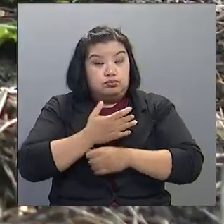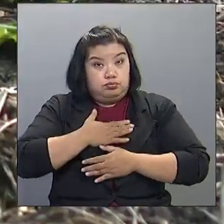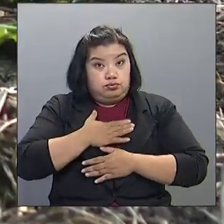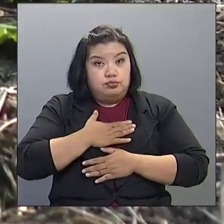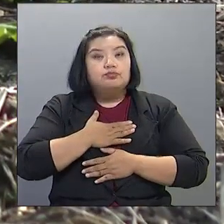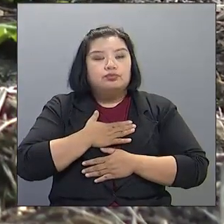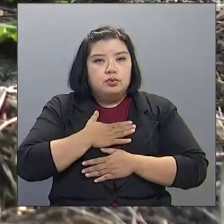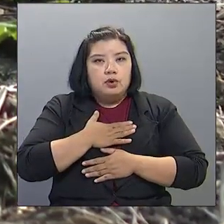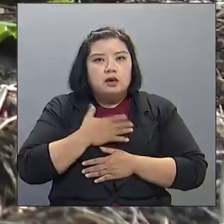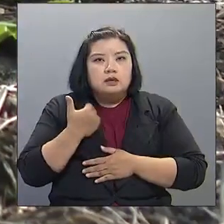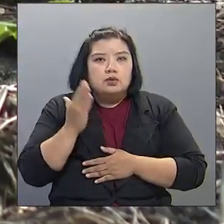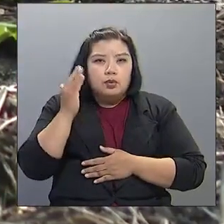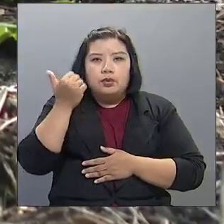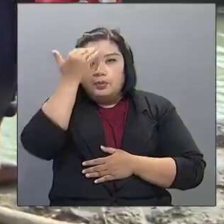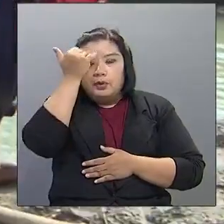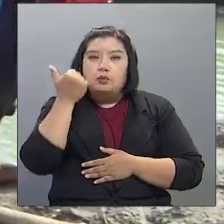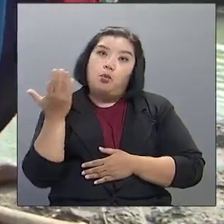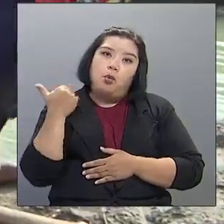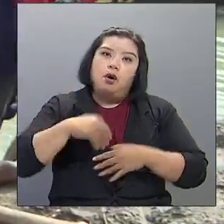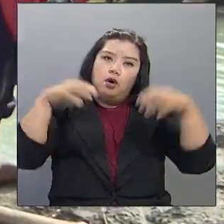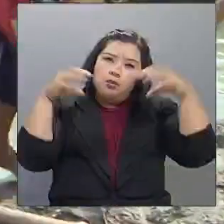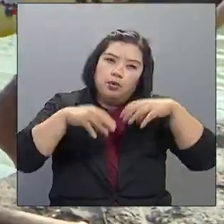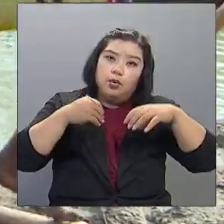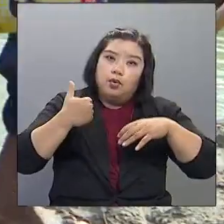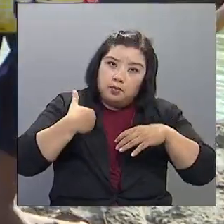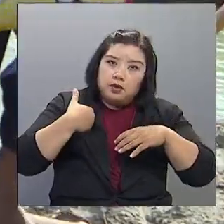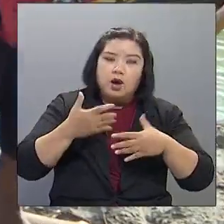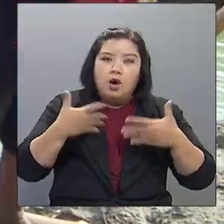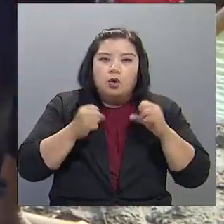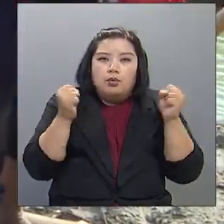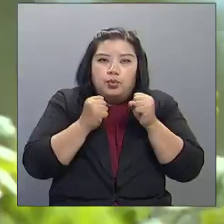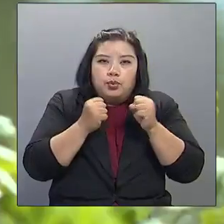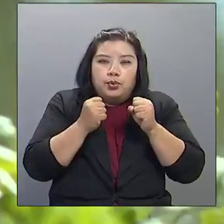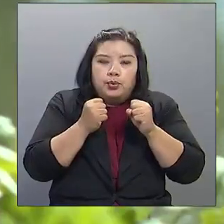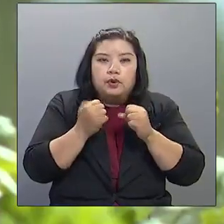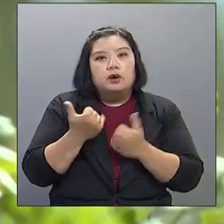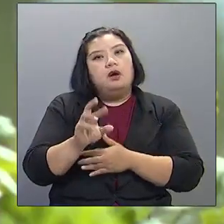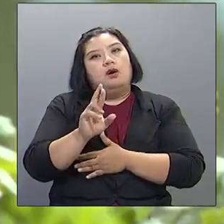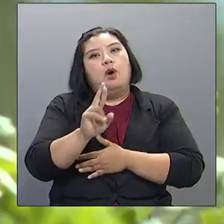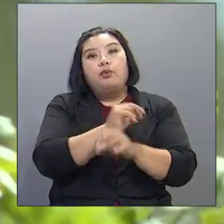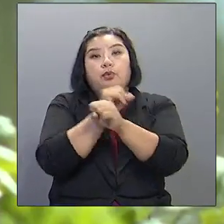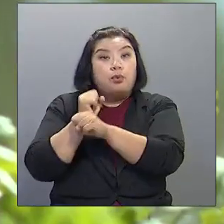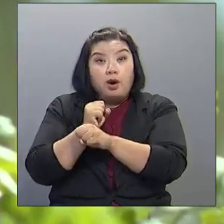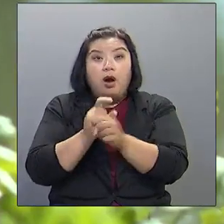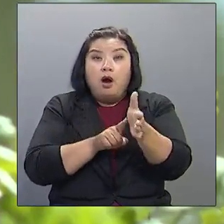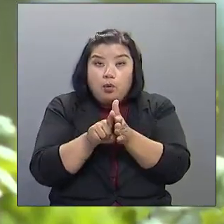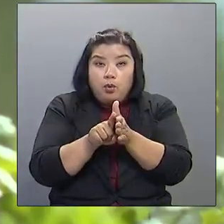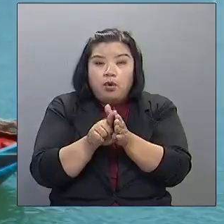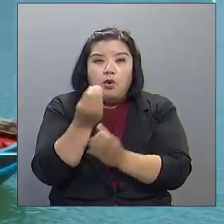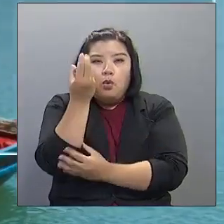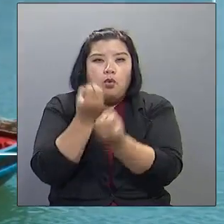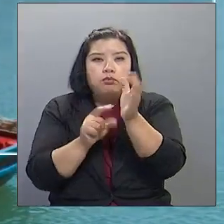พียงพอในช่วงที่ผ่านมามีฝนตกติดต่อกันทำให้ดินและอากาศมีความชื้นสูงจึงควรระวังและป้องกันโรคพืชที่เกิดจากเชื้อรา